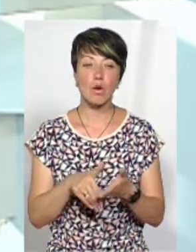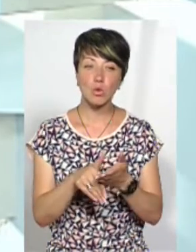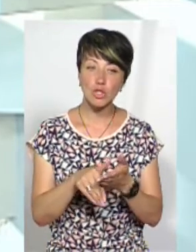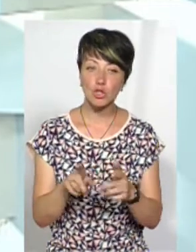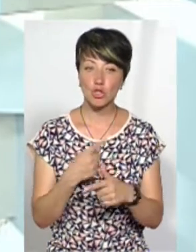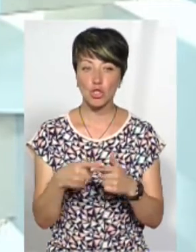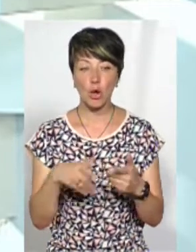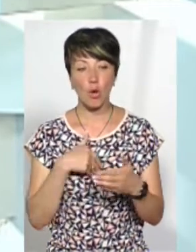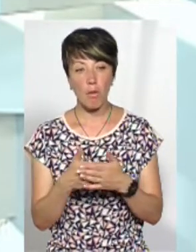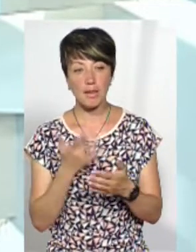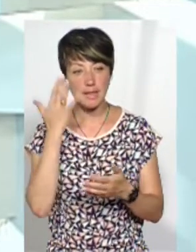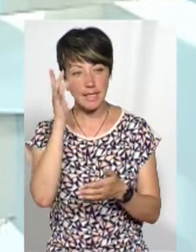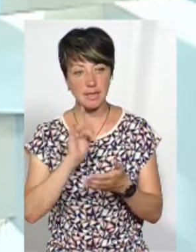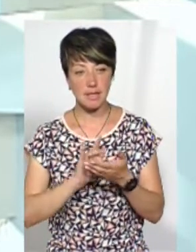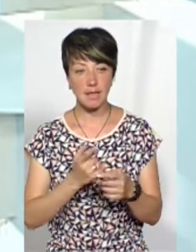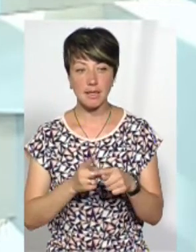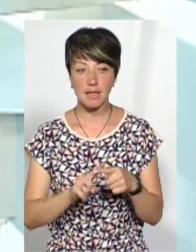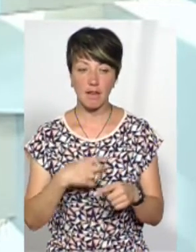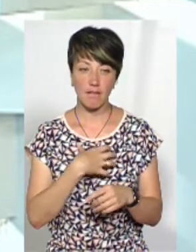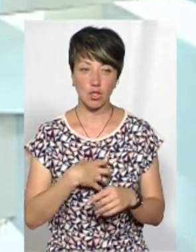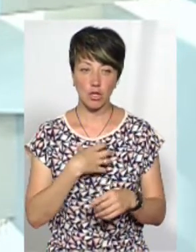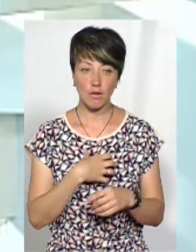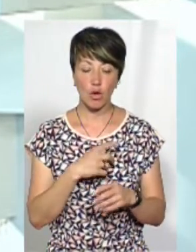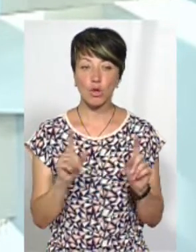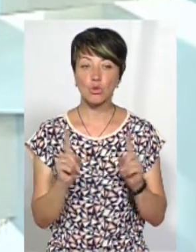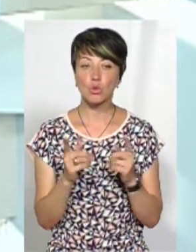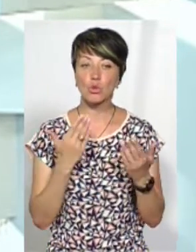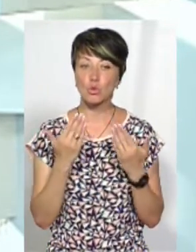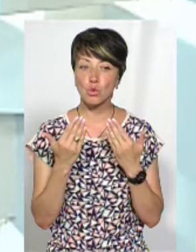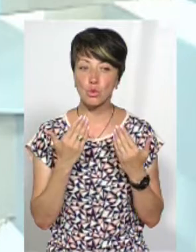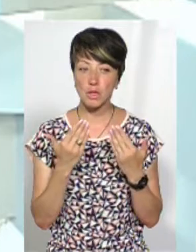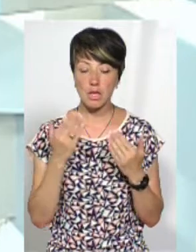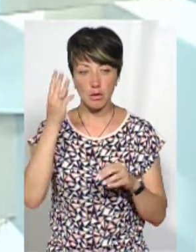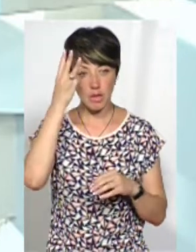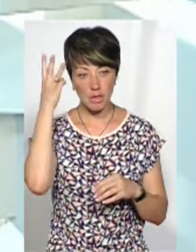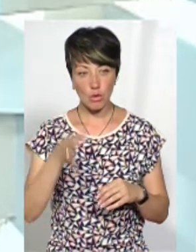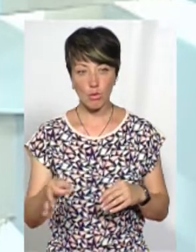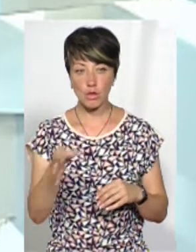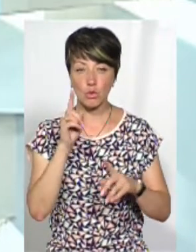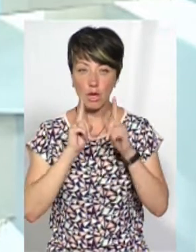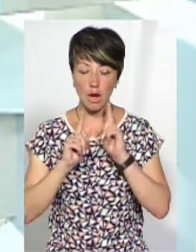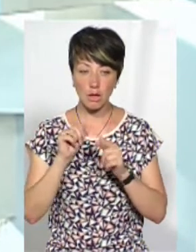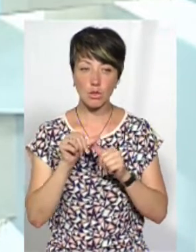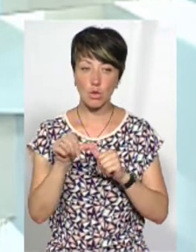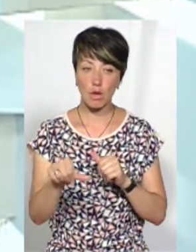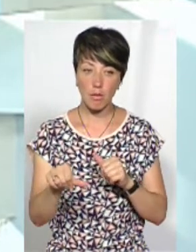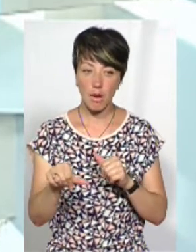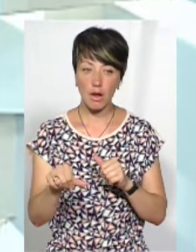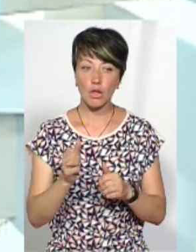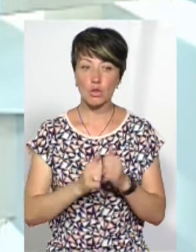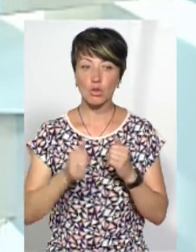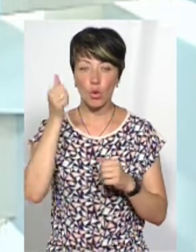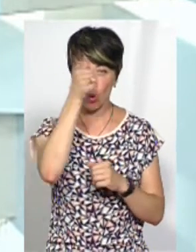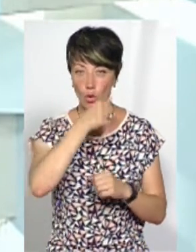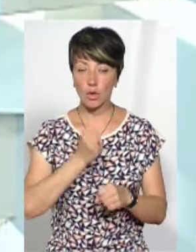чи громадські цілі. Це є дуже важливим. Що ж стосується Хмельницької обласної ради, зокрема,